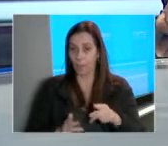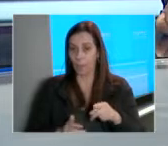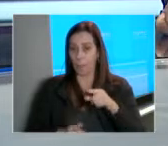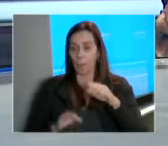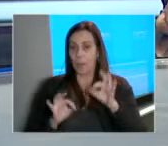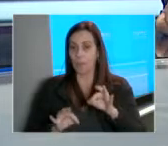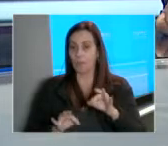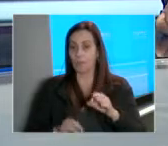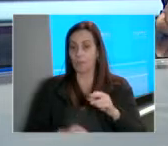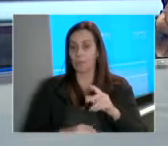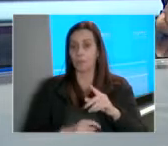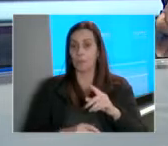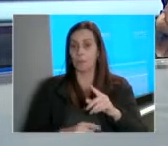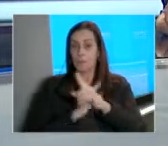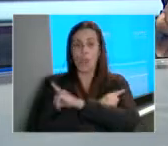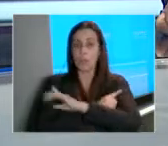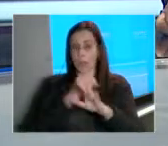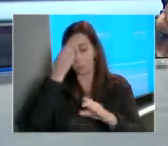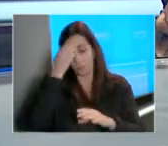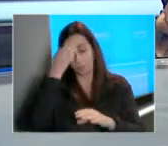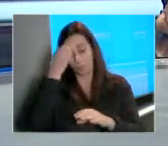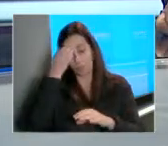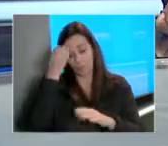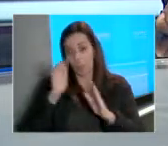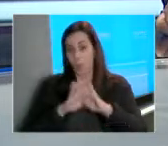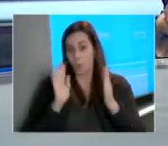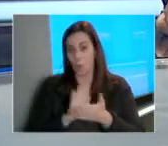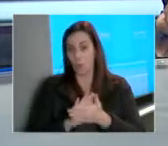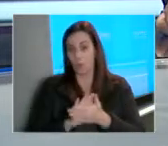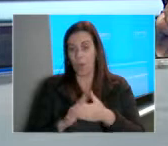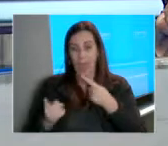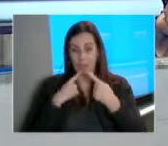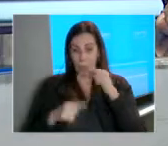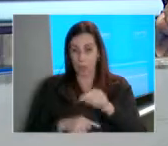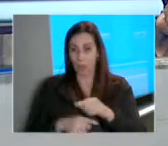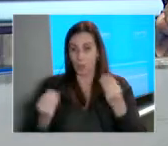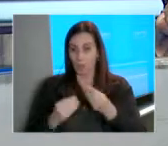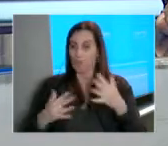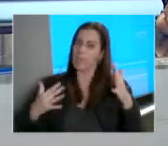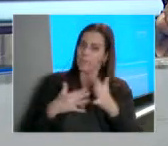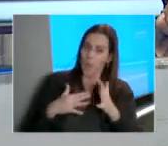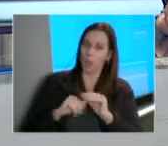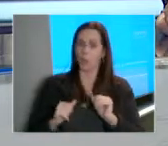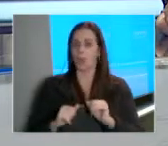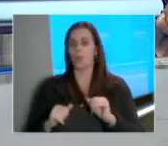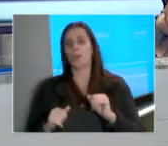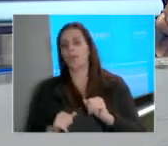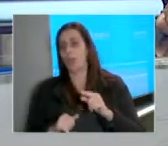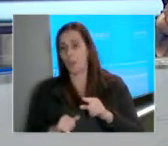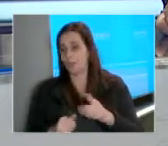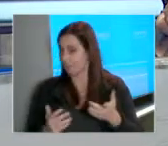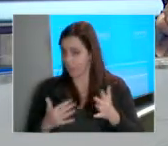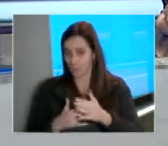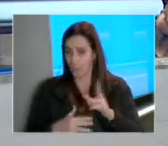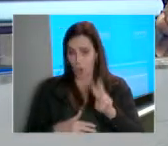הוא בעצם משקיף בלבד דבריו לפרוטוקול. בעצם כל הדיבורים האלה שהדברים ייבחנו וייבדקו, הם